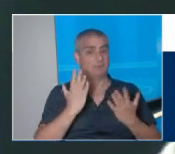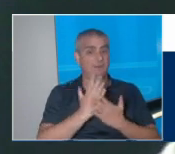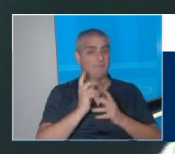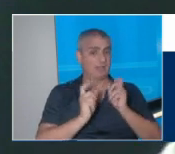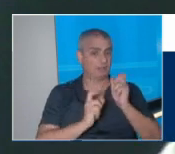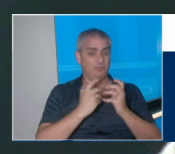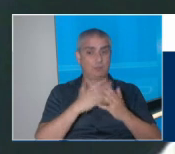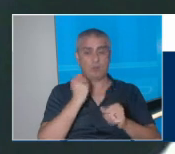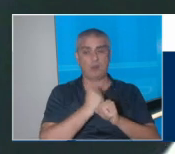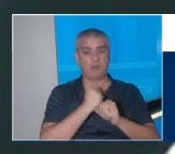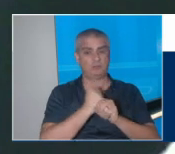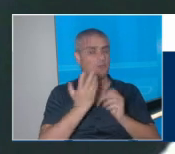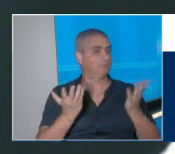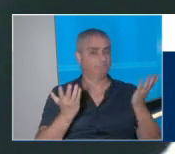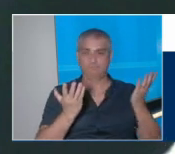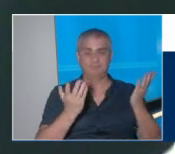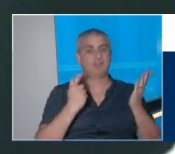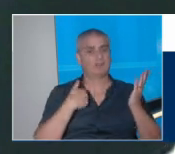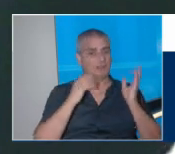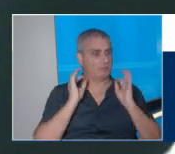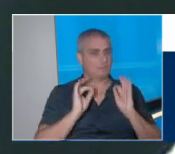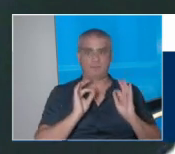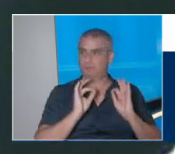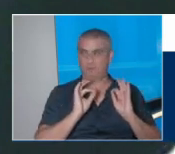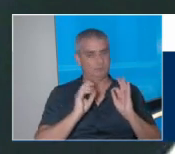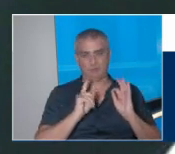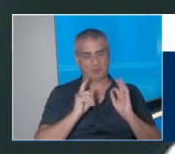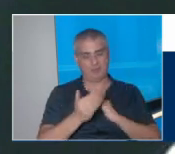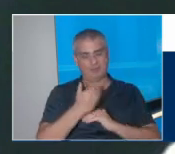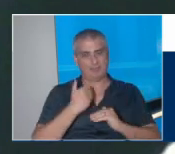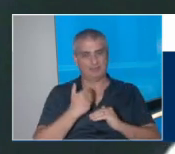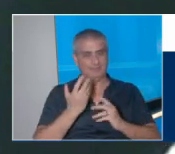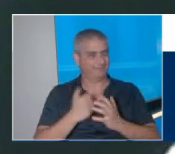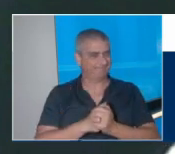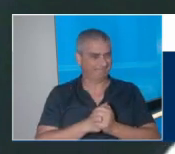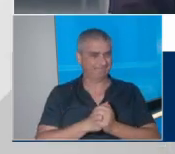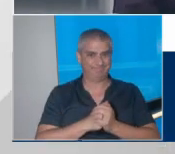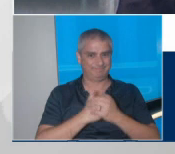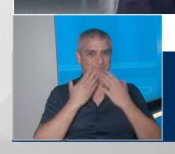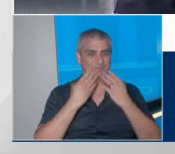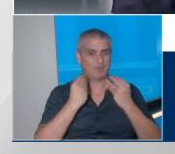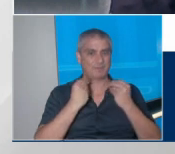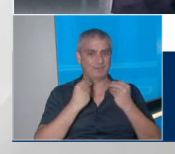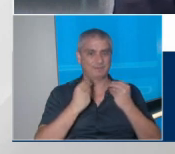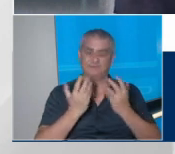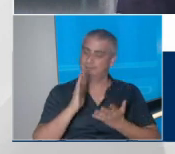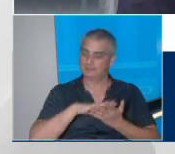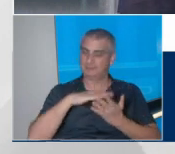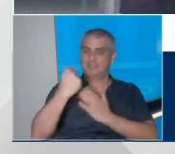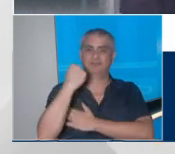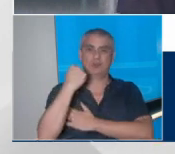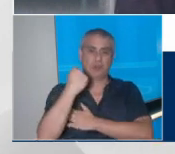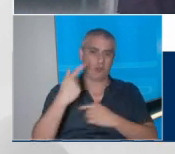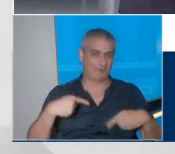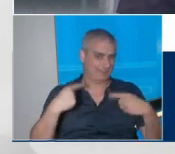אנשים שהתחילו לעשות תאריכים, אבל אנחנו ממש ממש לא נקדים את המאוחר בהקשר הזה. לגמרי לא, אתרה תצברי כוחות,